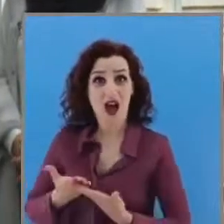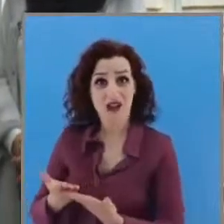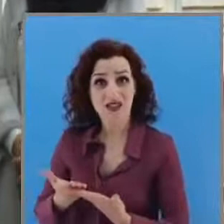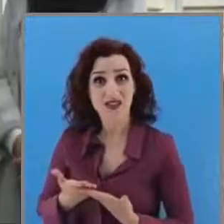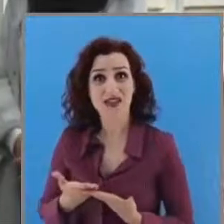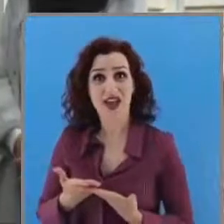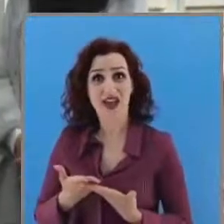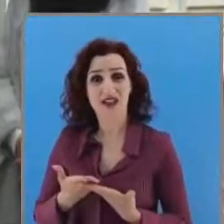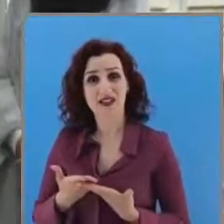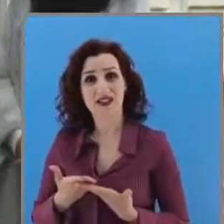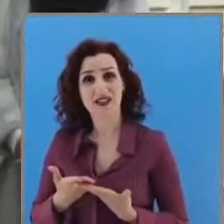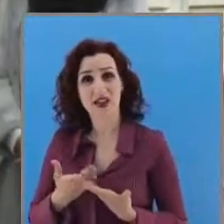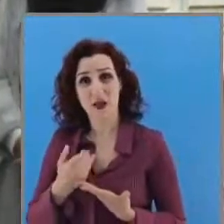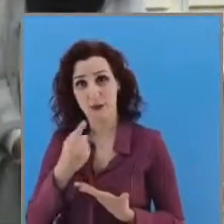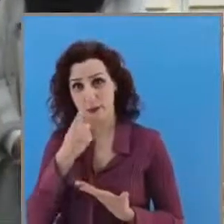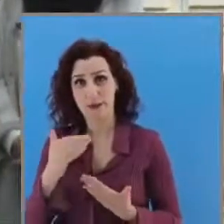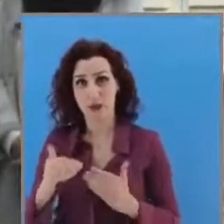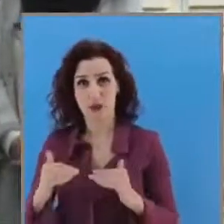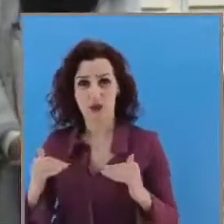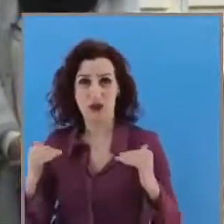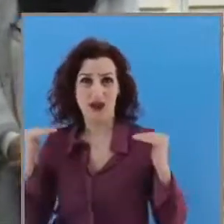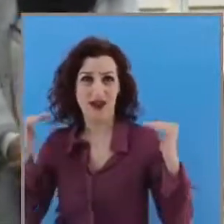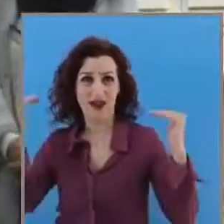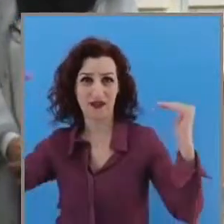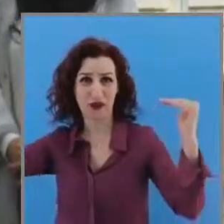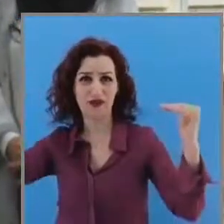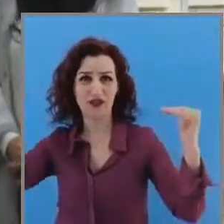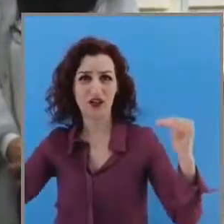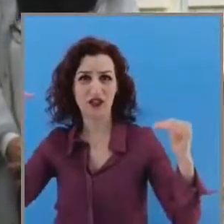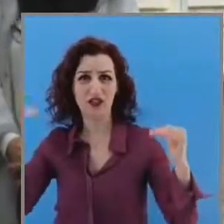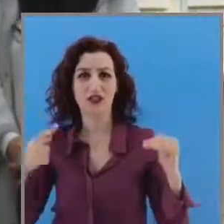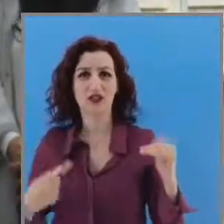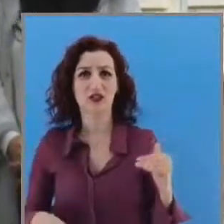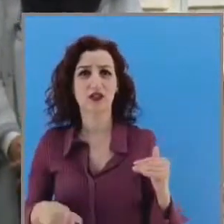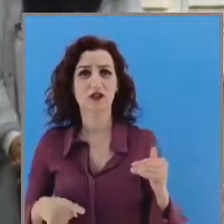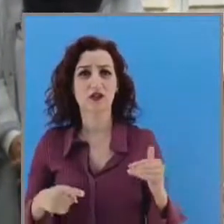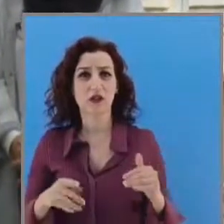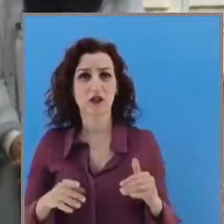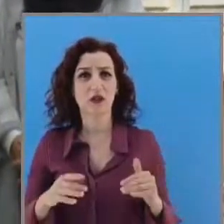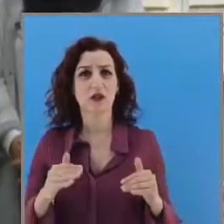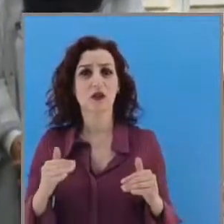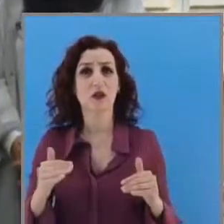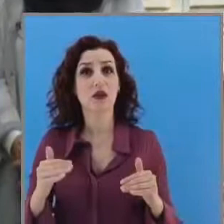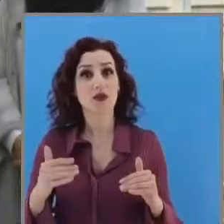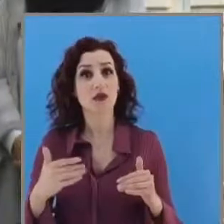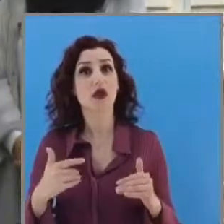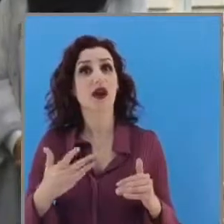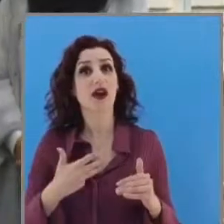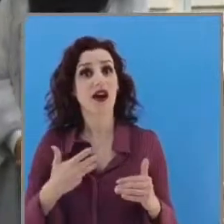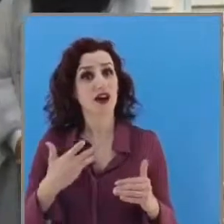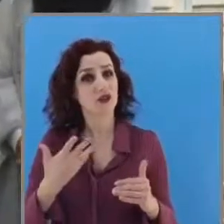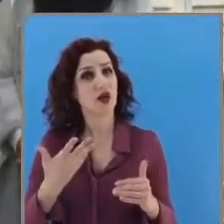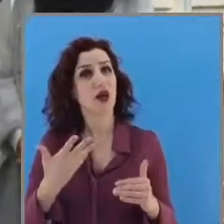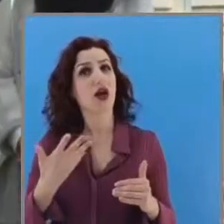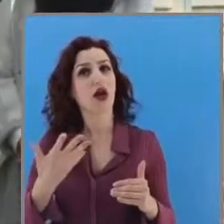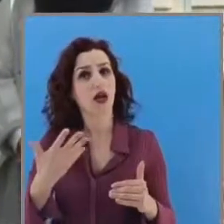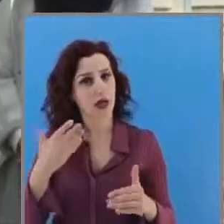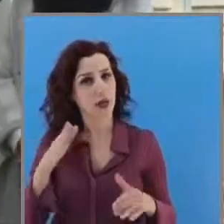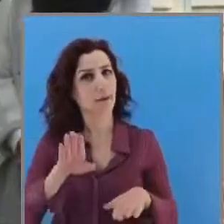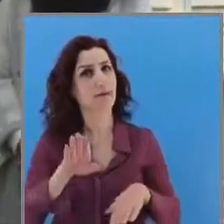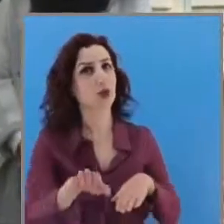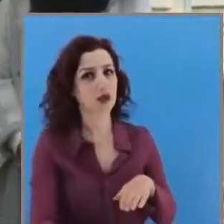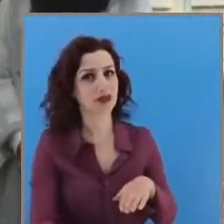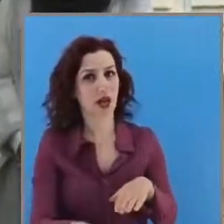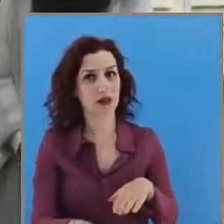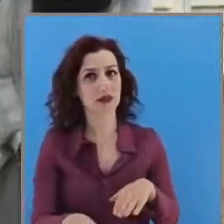più elevata. Ecco, io credo che questo è un passo in avanti assolutamente importante. Lo facciamo in questa fase